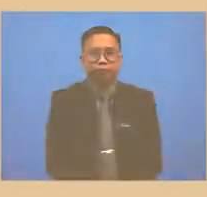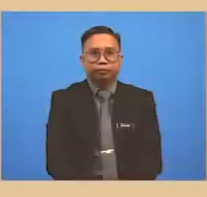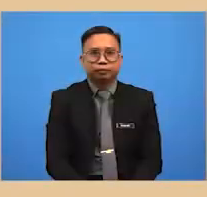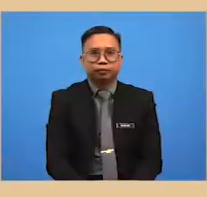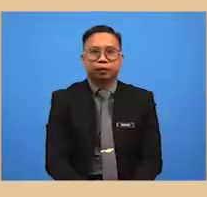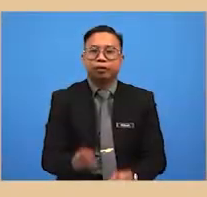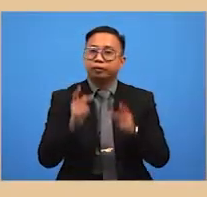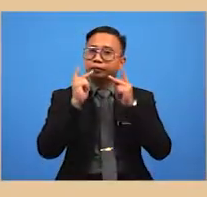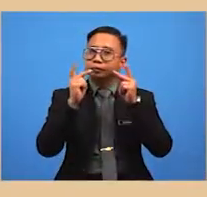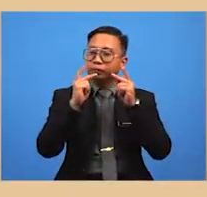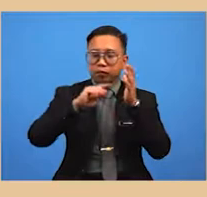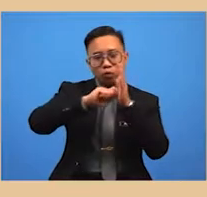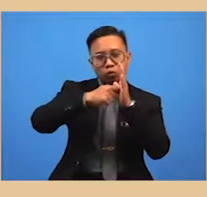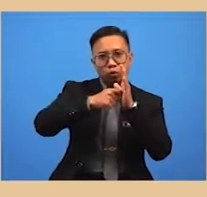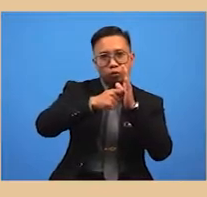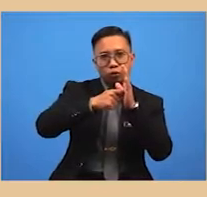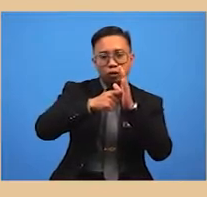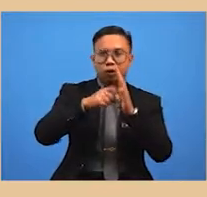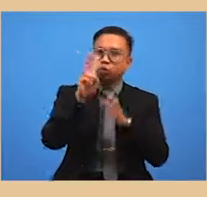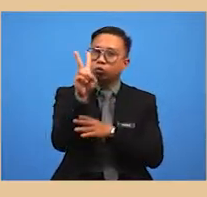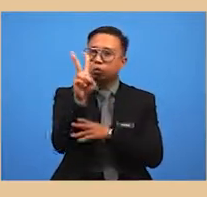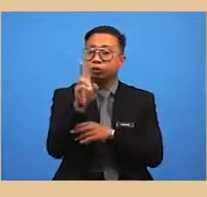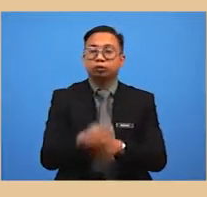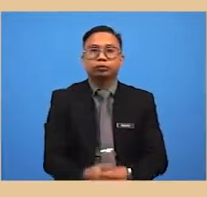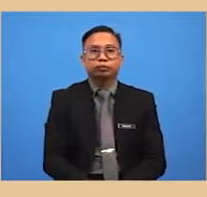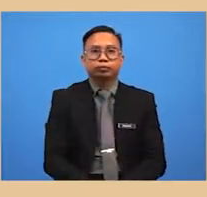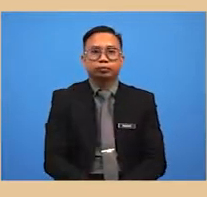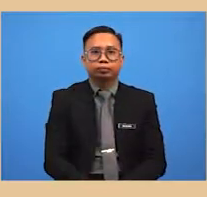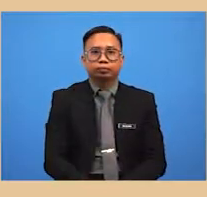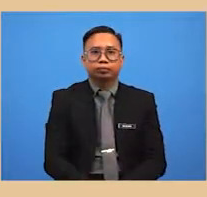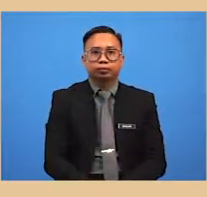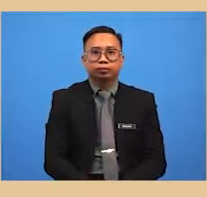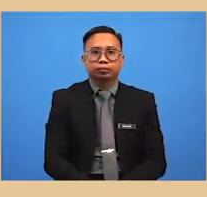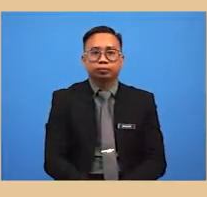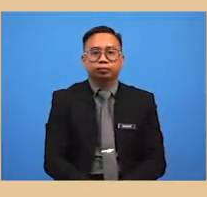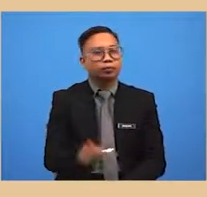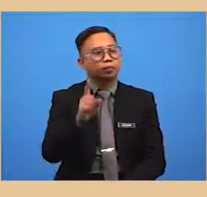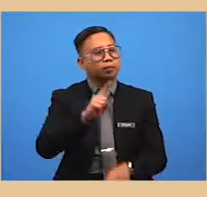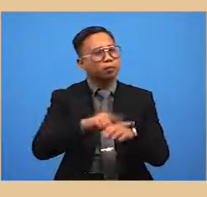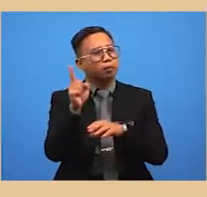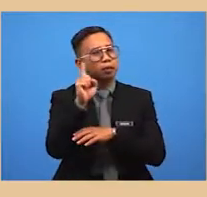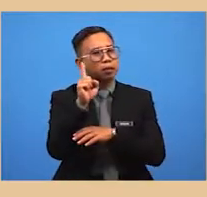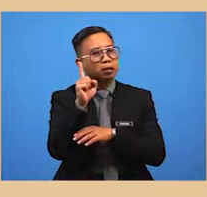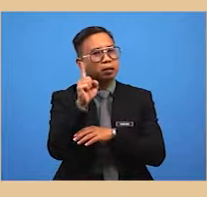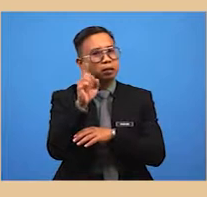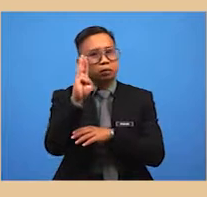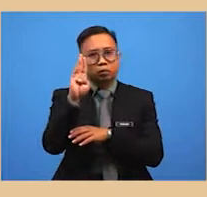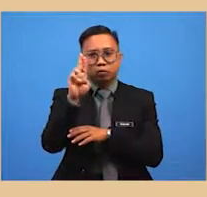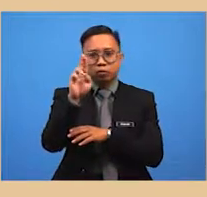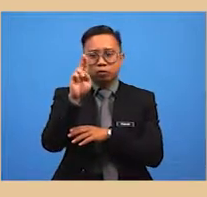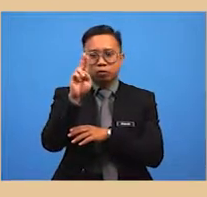Kata kunci untuk silang kata kedua pula ialah, di manakah butil de